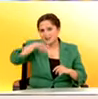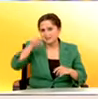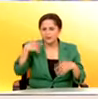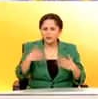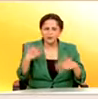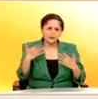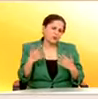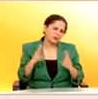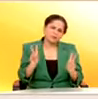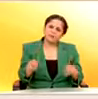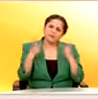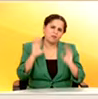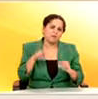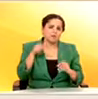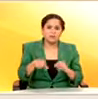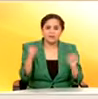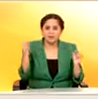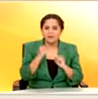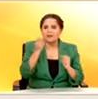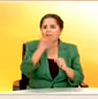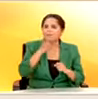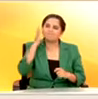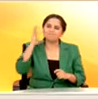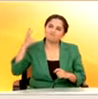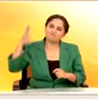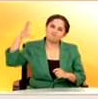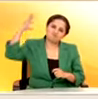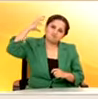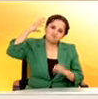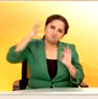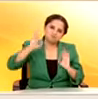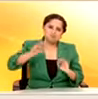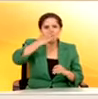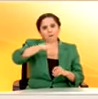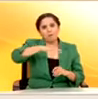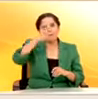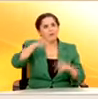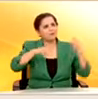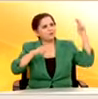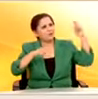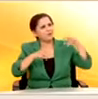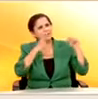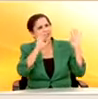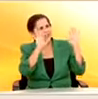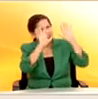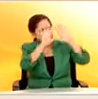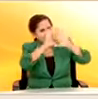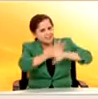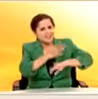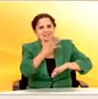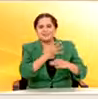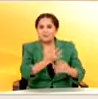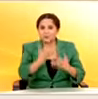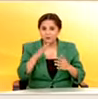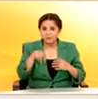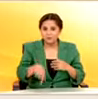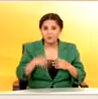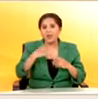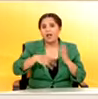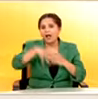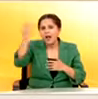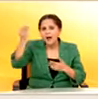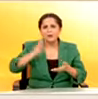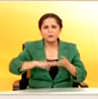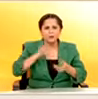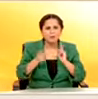है। सर्दियों की सुनहरी धूप हो, पहाड़ से उतरते कोहरे की चादर हो, डेस्टिनेशन वेडिंग